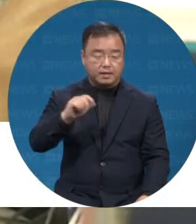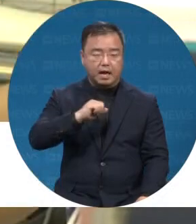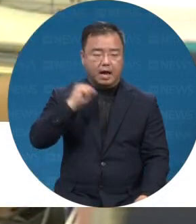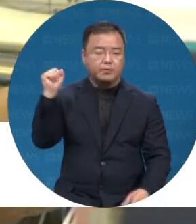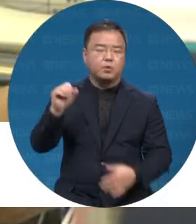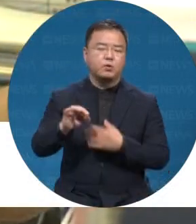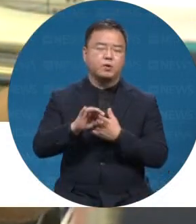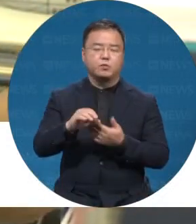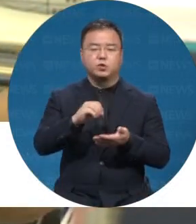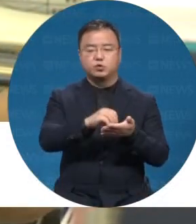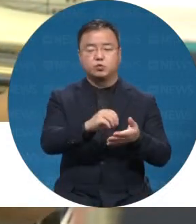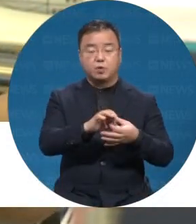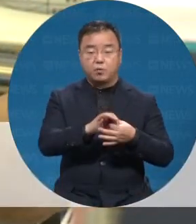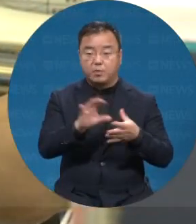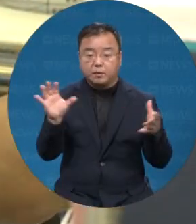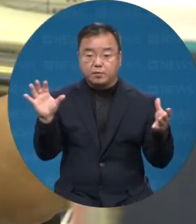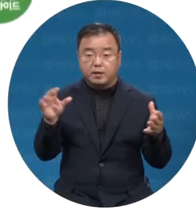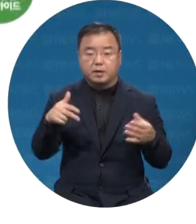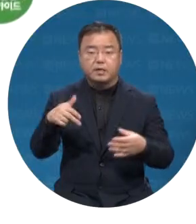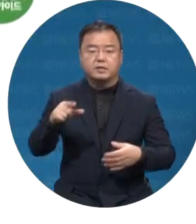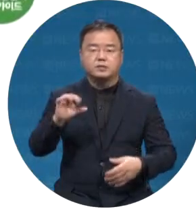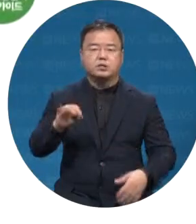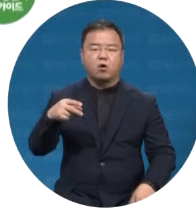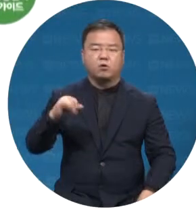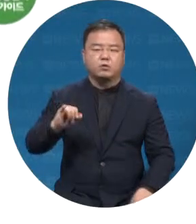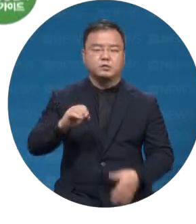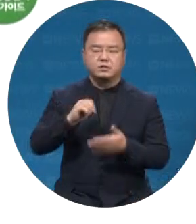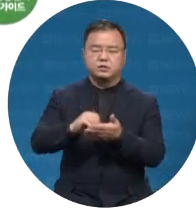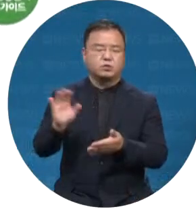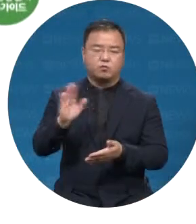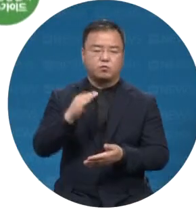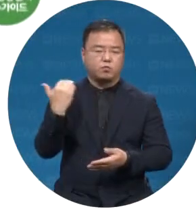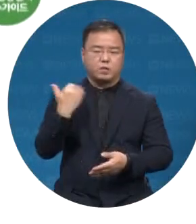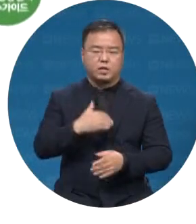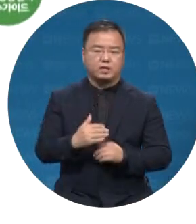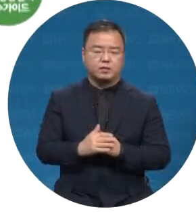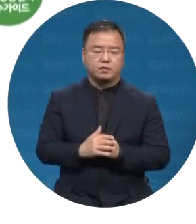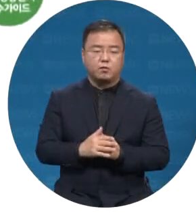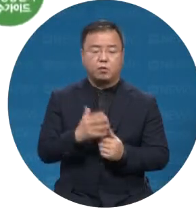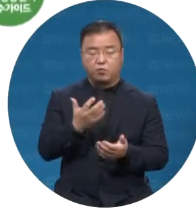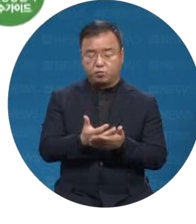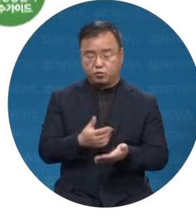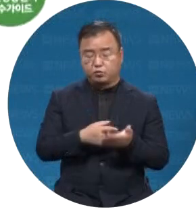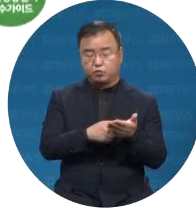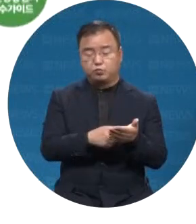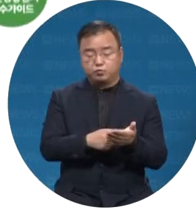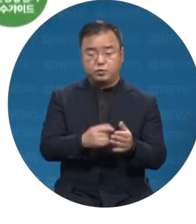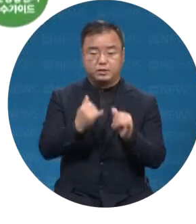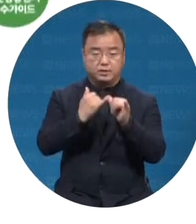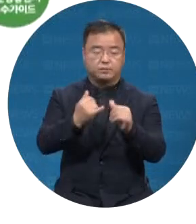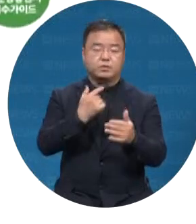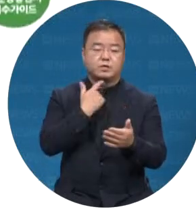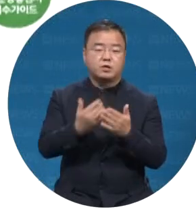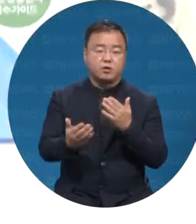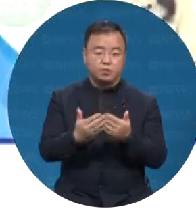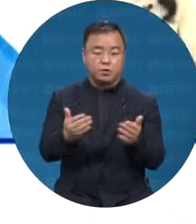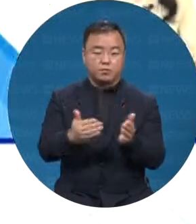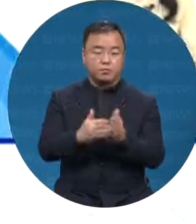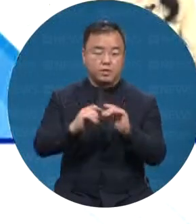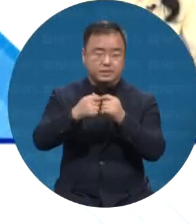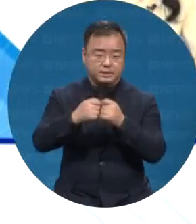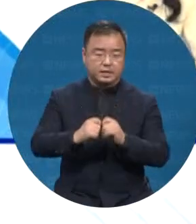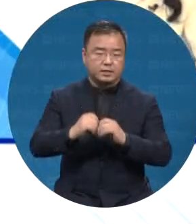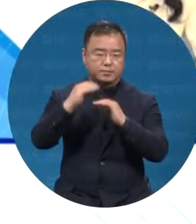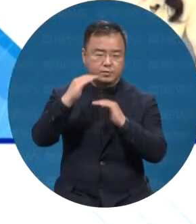등록 여부와 관계없이 정시 지원이 불가능합니다 원서 접수와 수상경력 등 대입 전형 자료 제출과 관련한 자세한